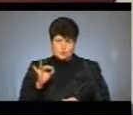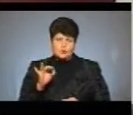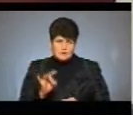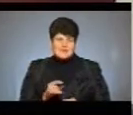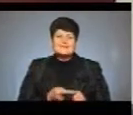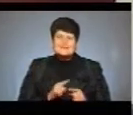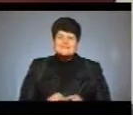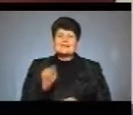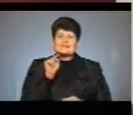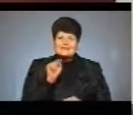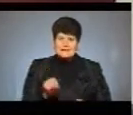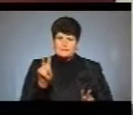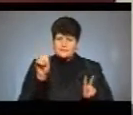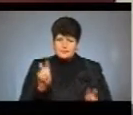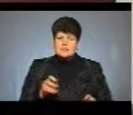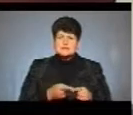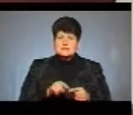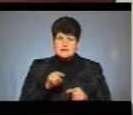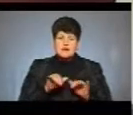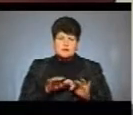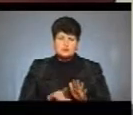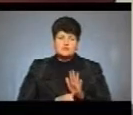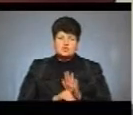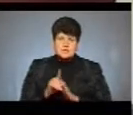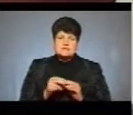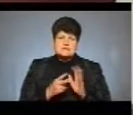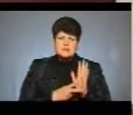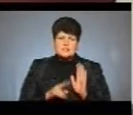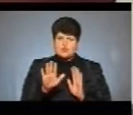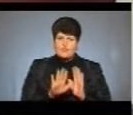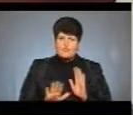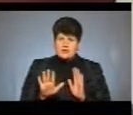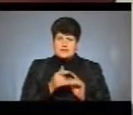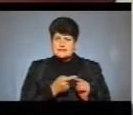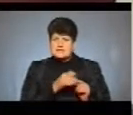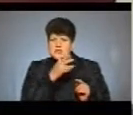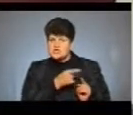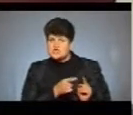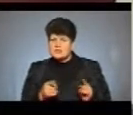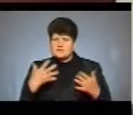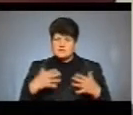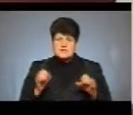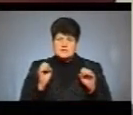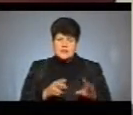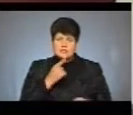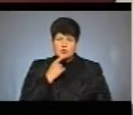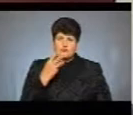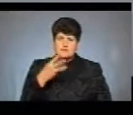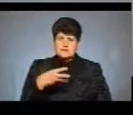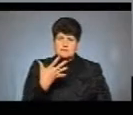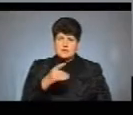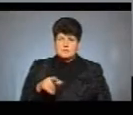координатор акції Олег Рушицький. За його словами, акція розпочалася 17 вересня. За цей час уже здали кров 35 осіб.